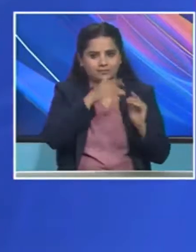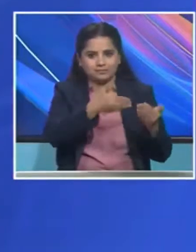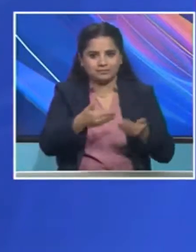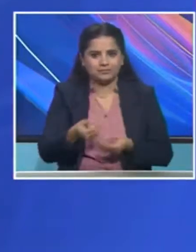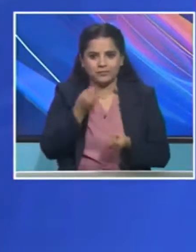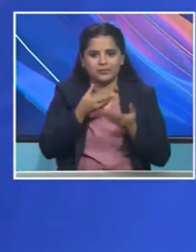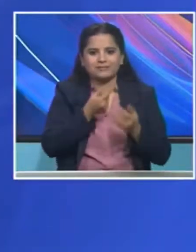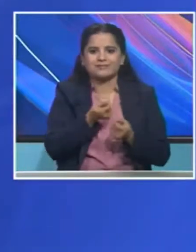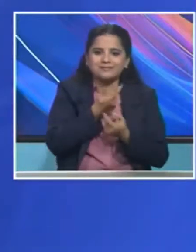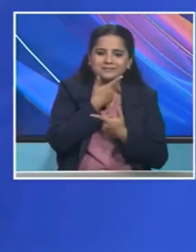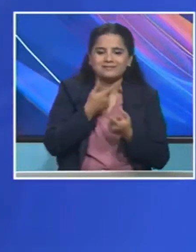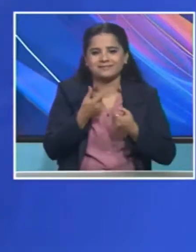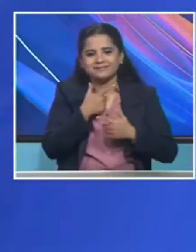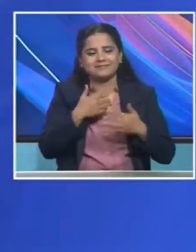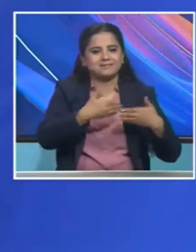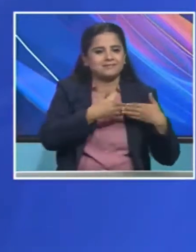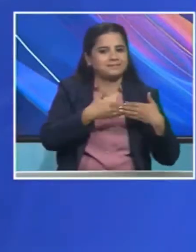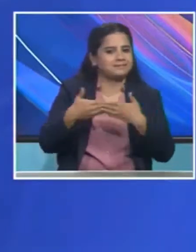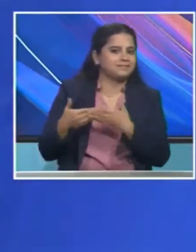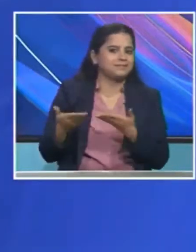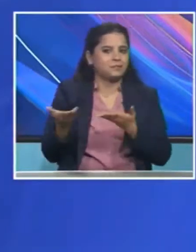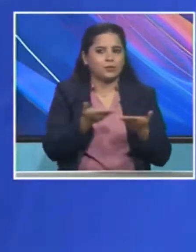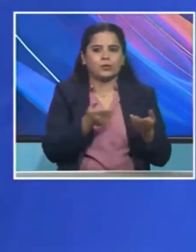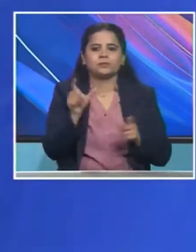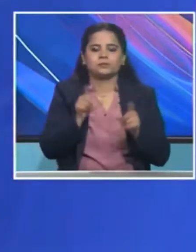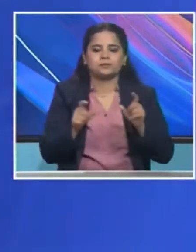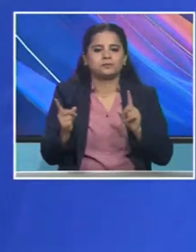Warm smiles, warm greetings.